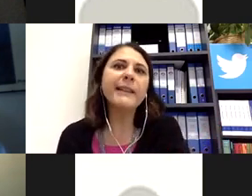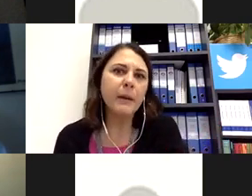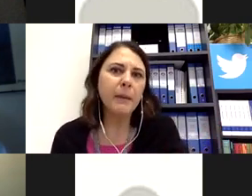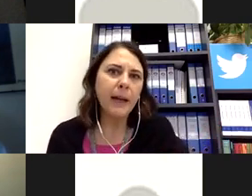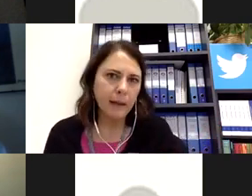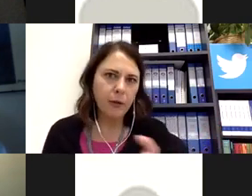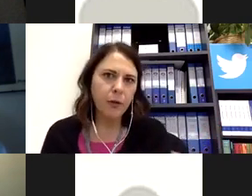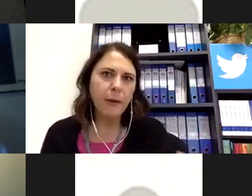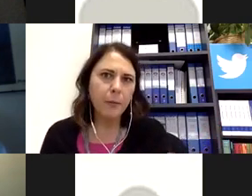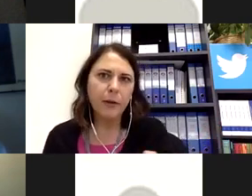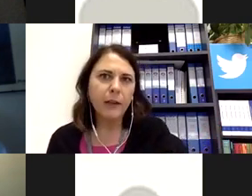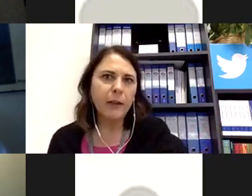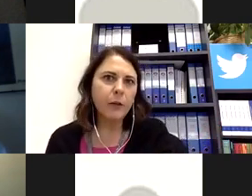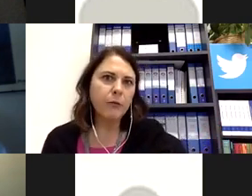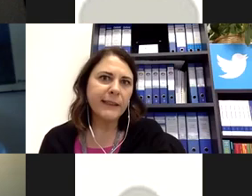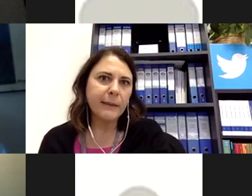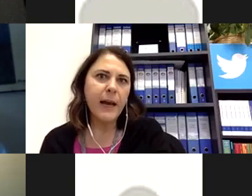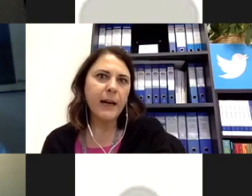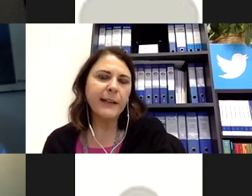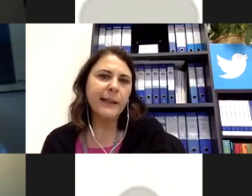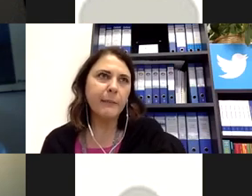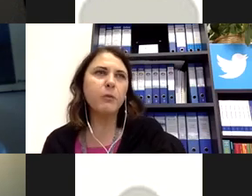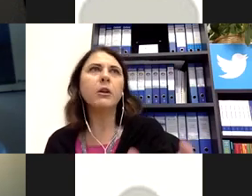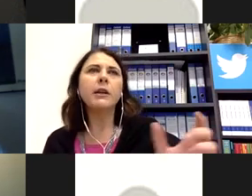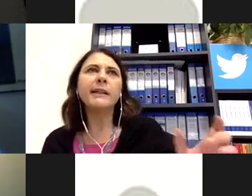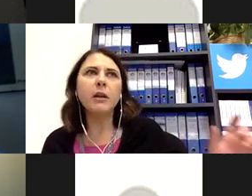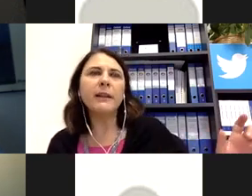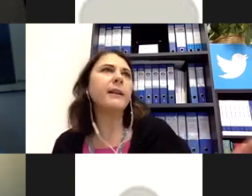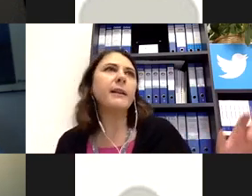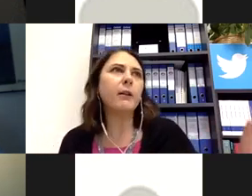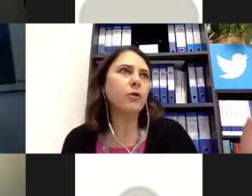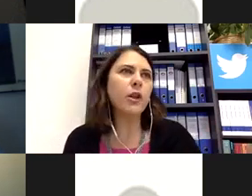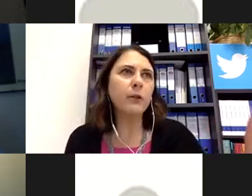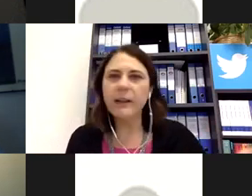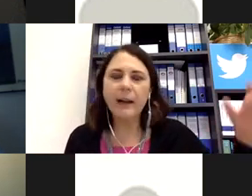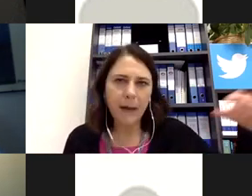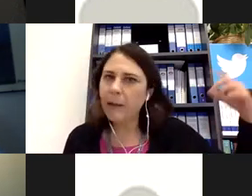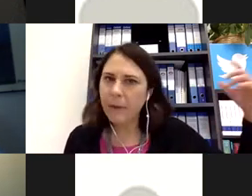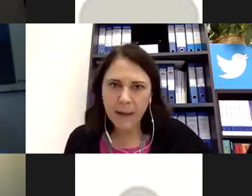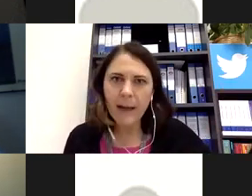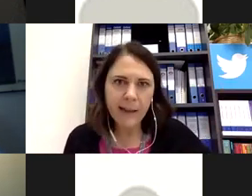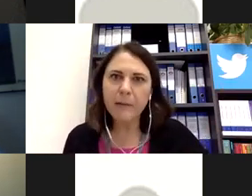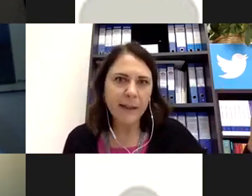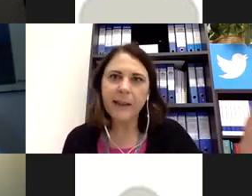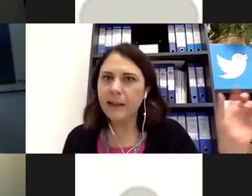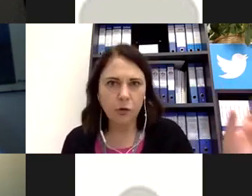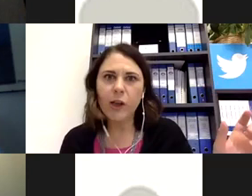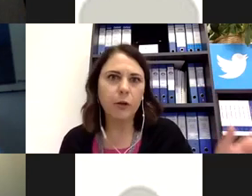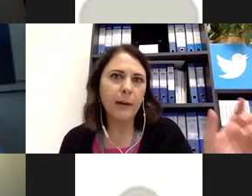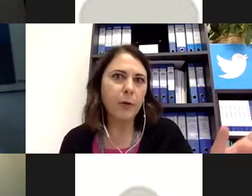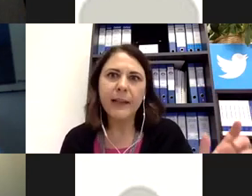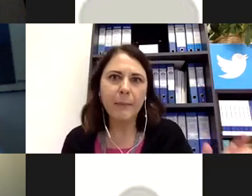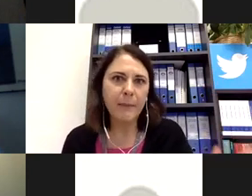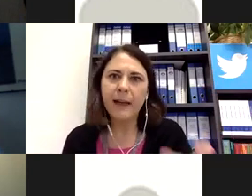'emergenza permanente noi l'abbiamo provato a definirlo in questa maniera nel senso siamo ripartiti dal concetto della campagna permanente siamo passati al